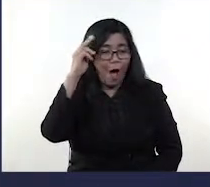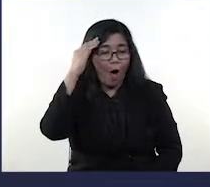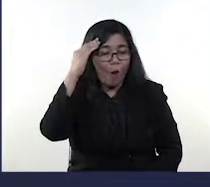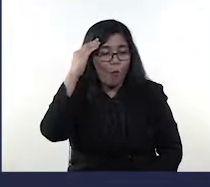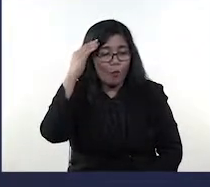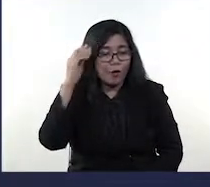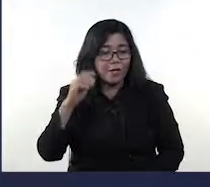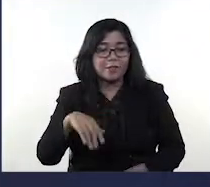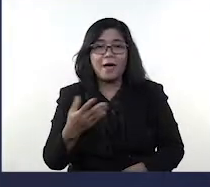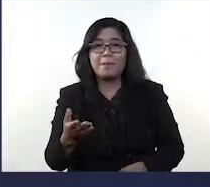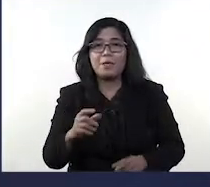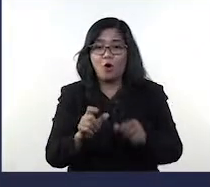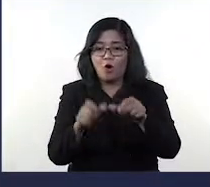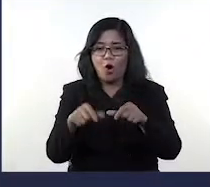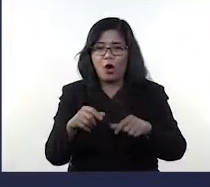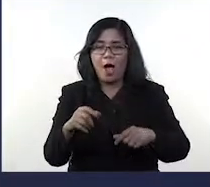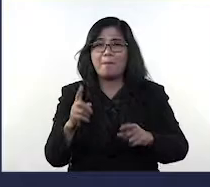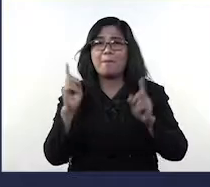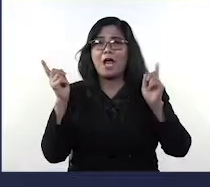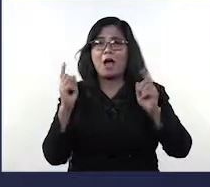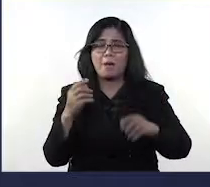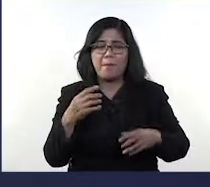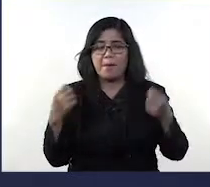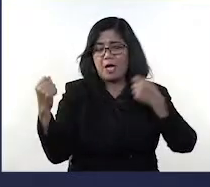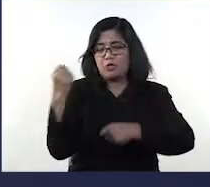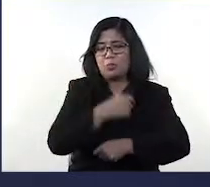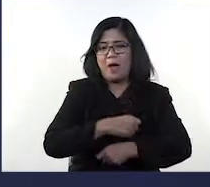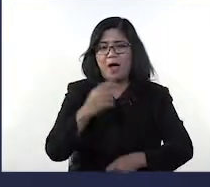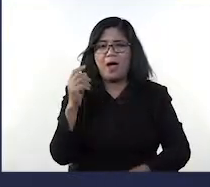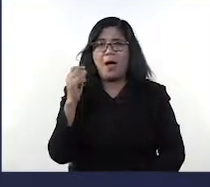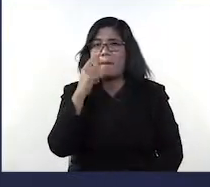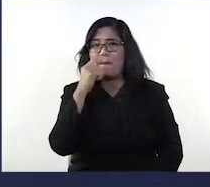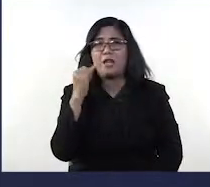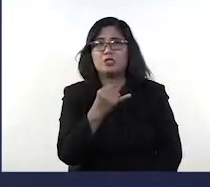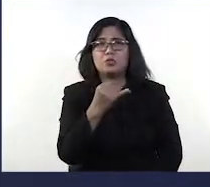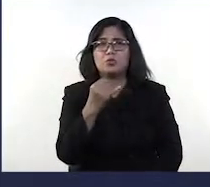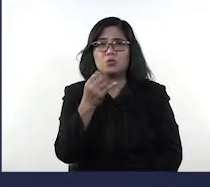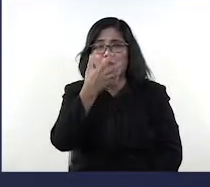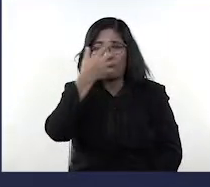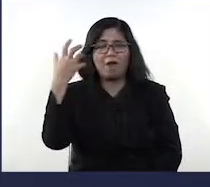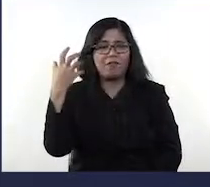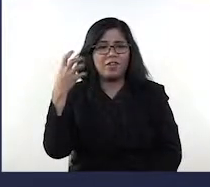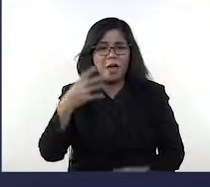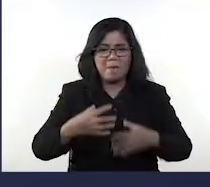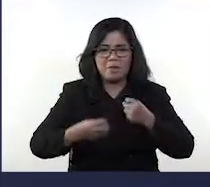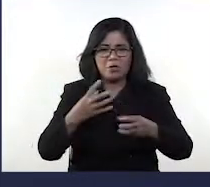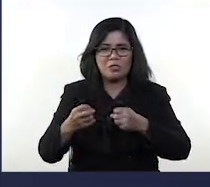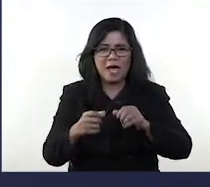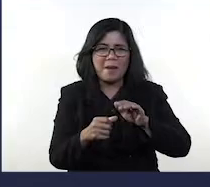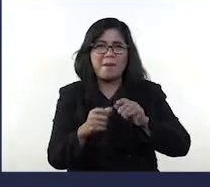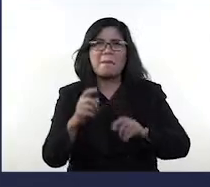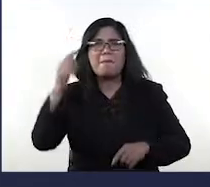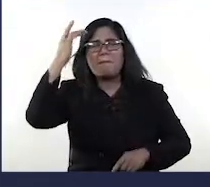sementara orang-orang beragama yang pakai juga juga Kepalsuan kemunafikannya YouTube tak berdosa tali pandai